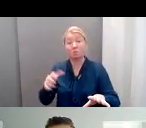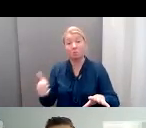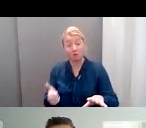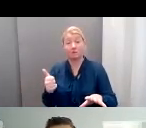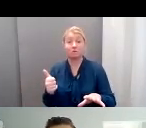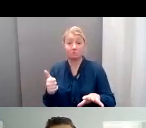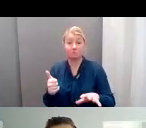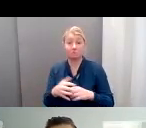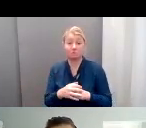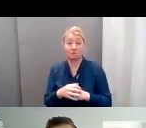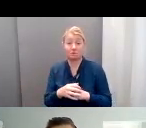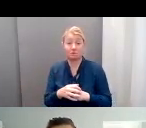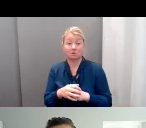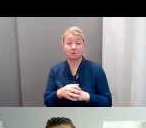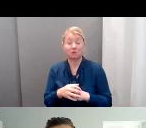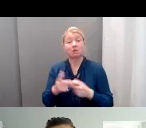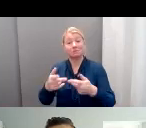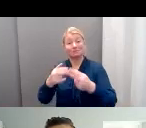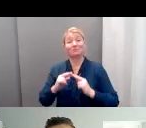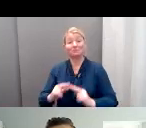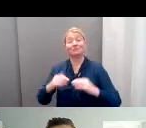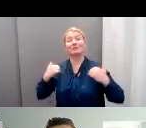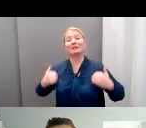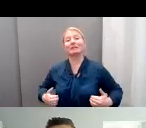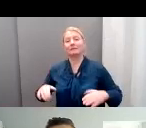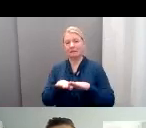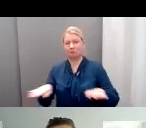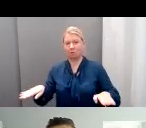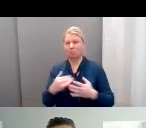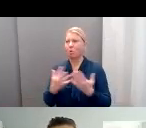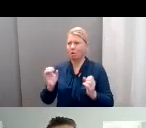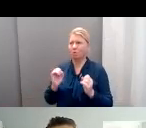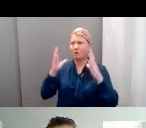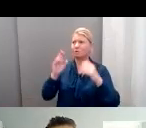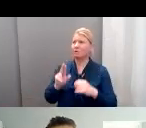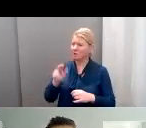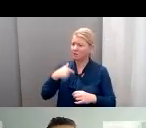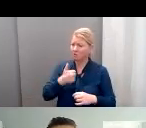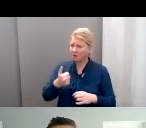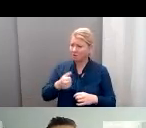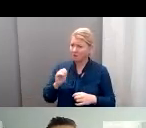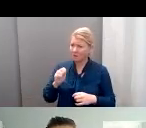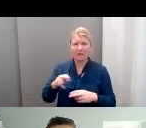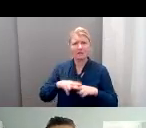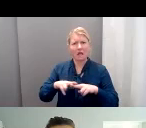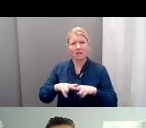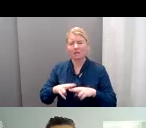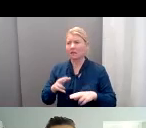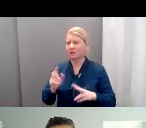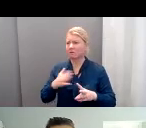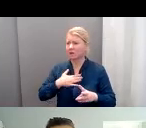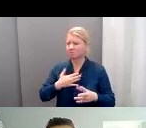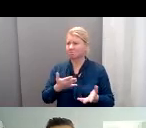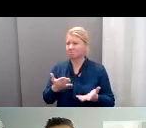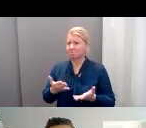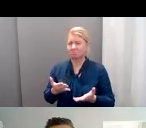Och sen då på individnivå. Många upplever ju att de behöver ett erkännande. De vill ha ett erkännande och har rätt till det